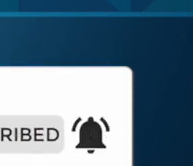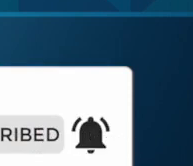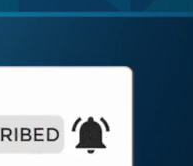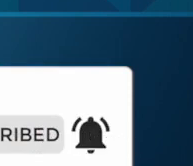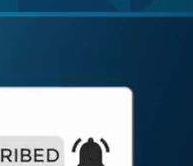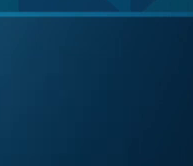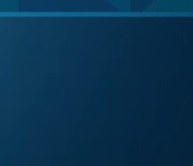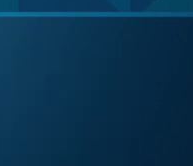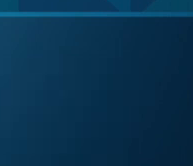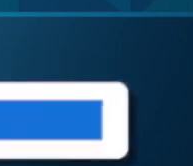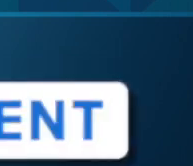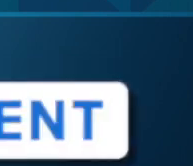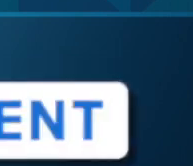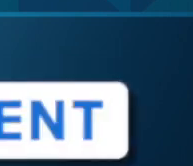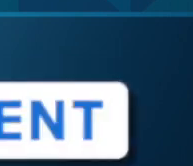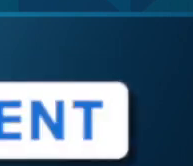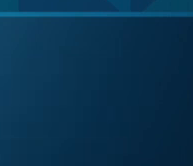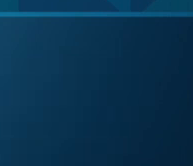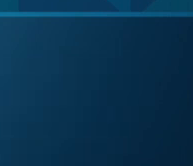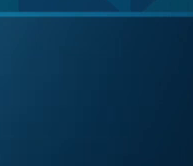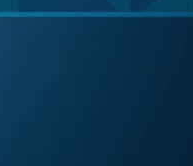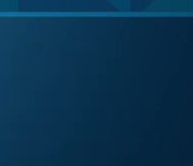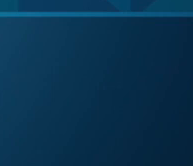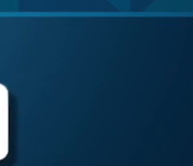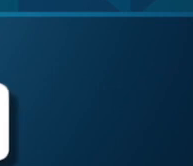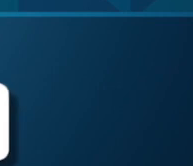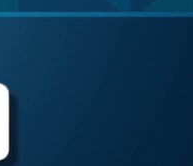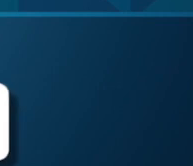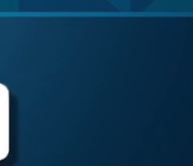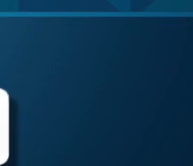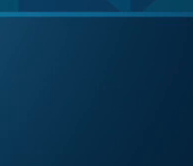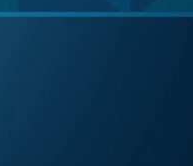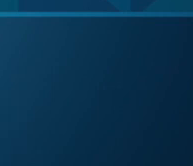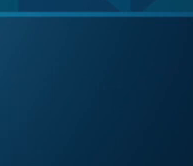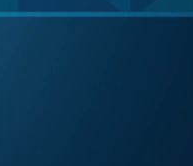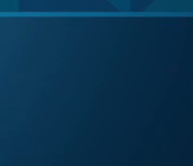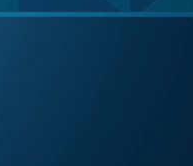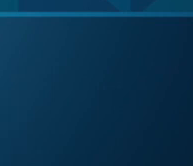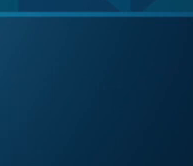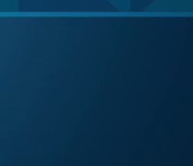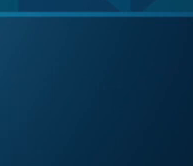butang notifikasaun fo komentariu no fahetutang ba media sosial siraseluk.